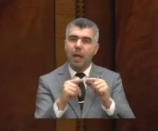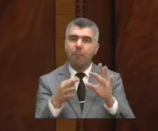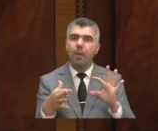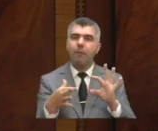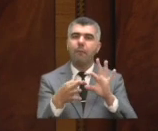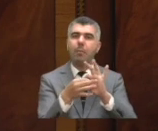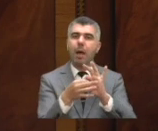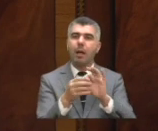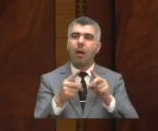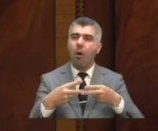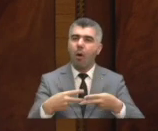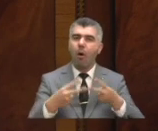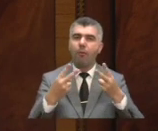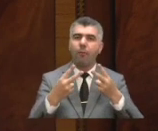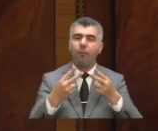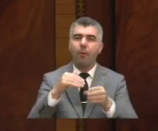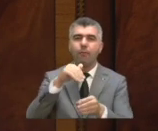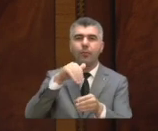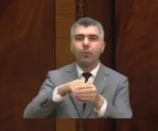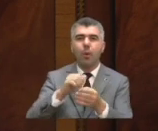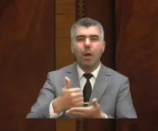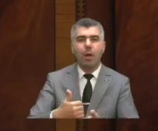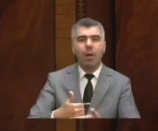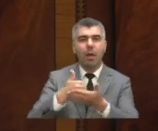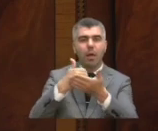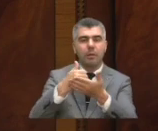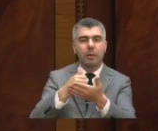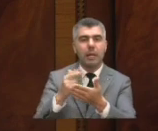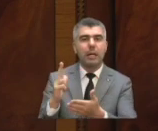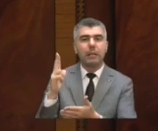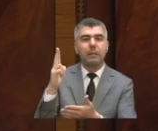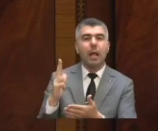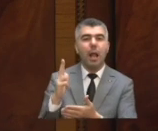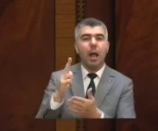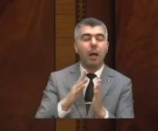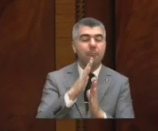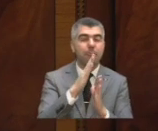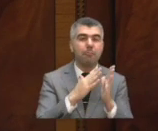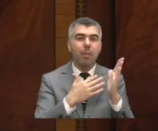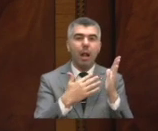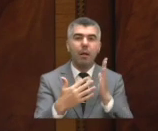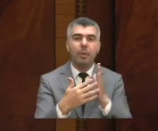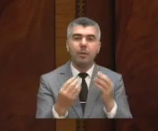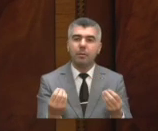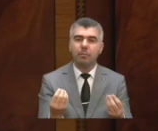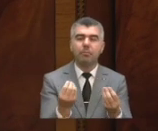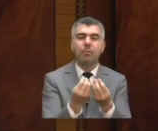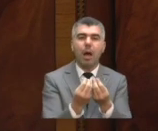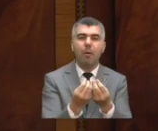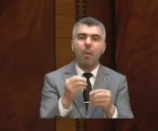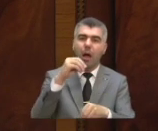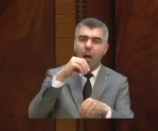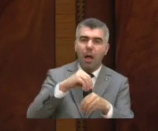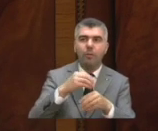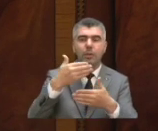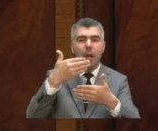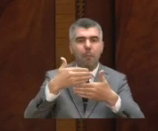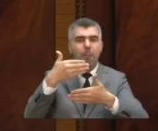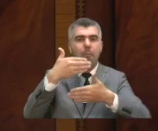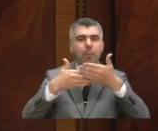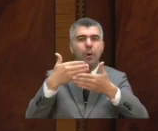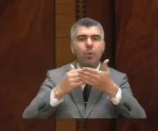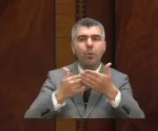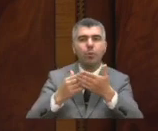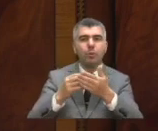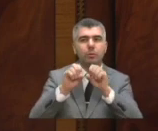لهذه الغايه موازه مع اطلاق برنامج مندمج وطموح لاعاده البناء والتاهيل